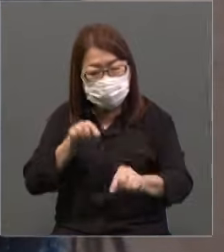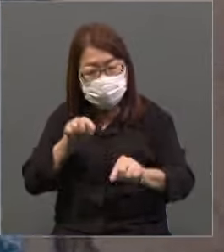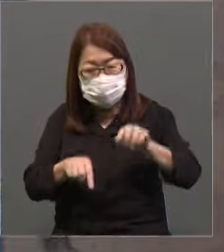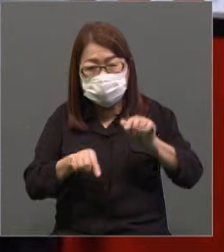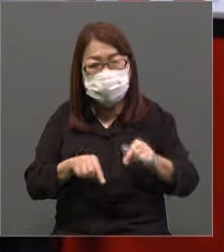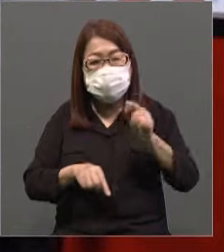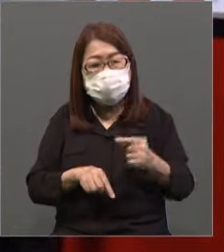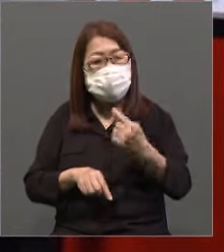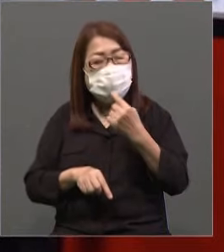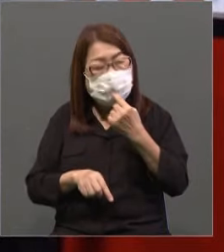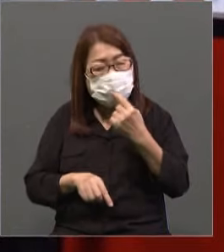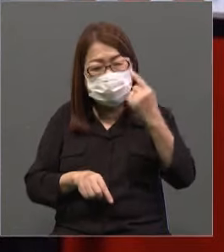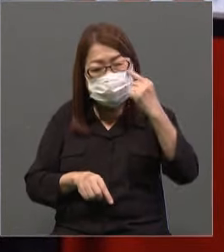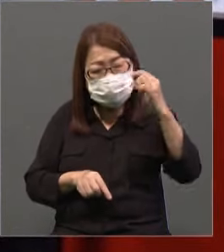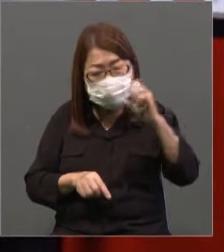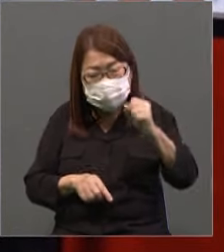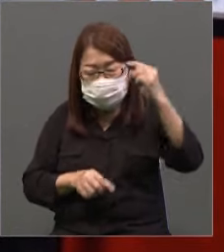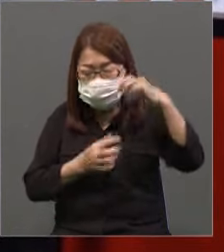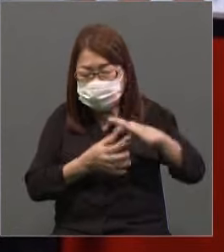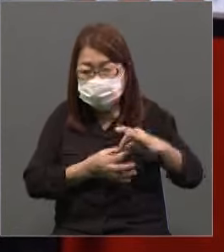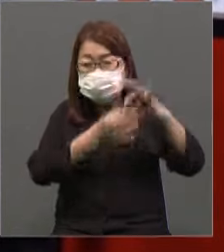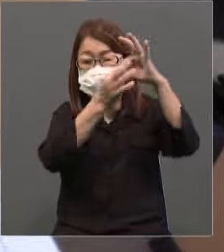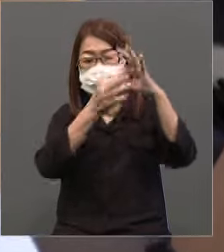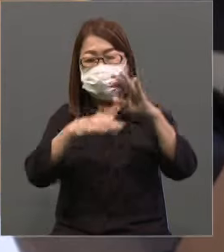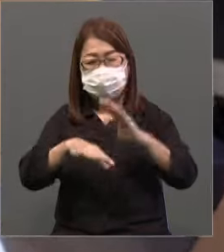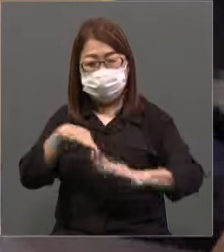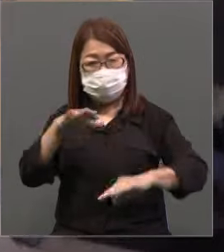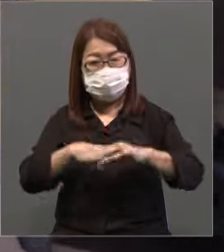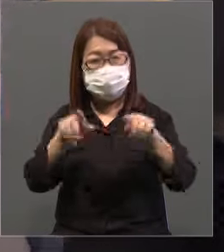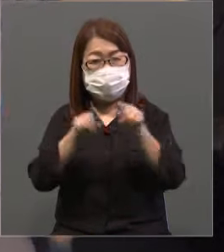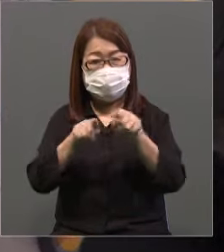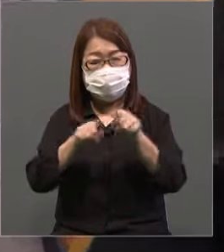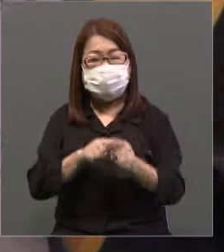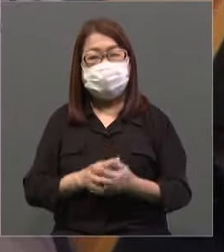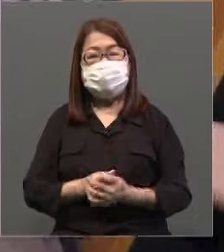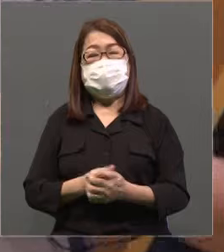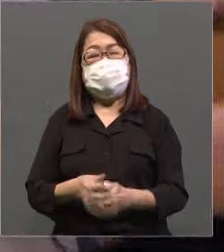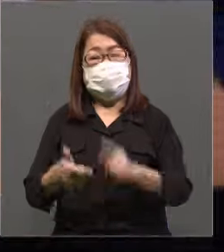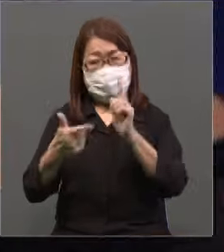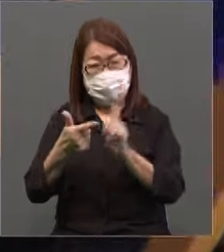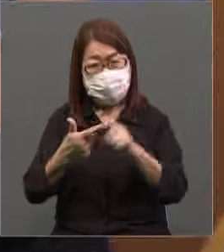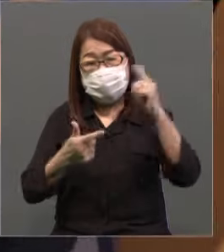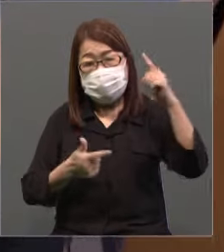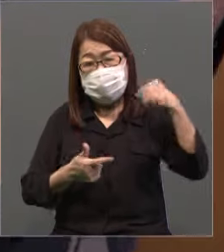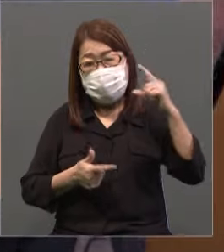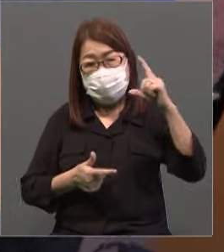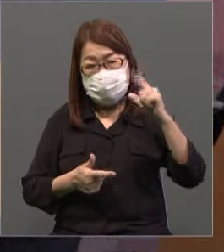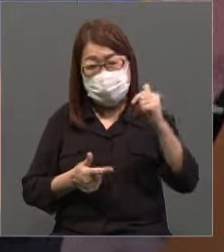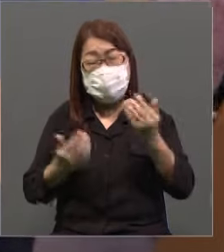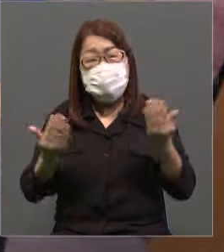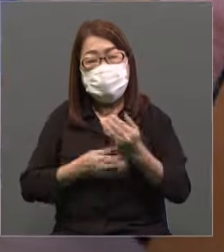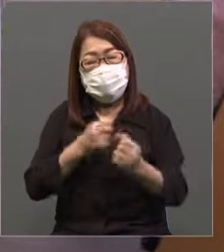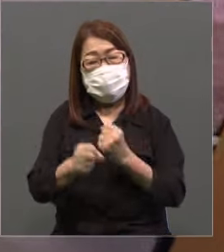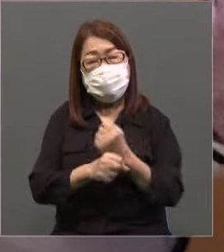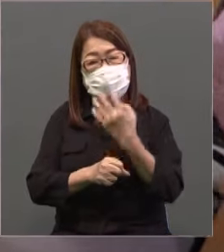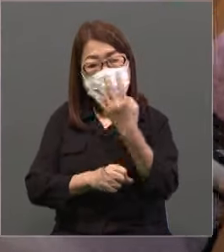ตาปากแล้วก็สมองเนาะแล้วก็มืออ ีกรายคุณแม่ของน้องณรินทร์วัย4ขวบยอมพาลูกสาว